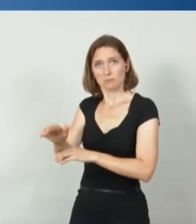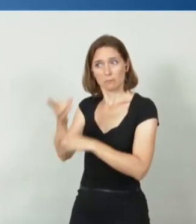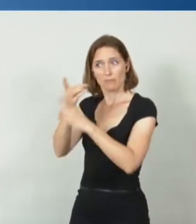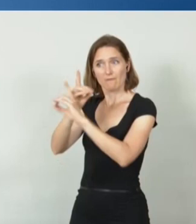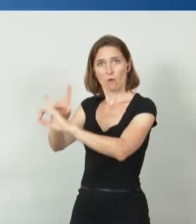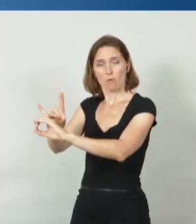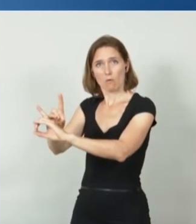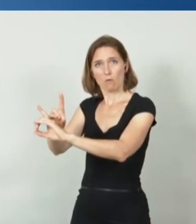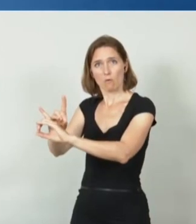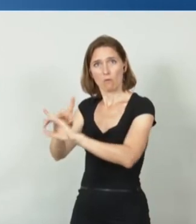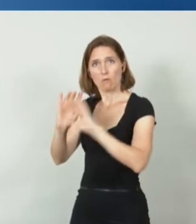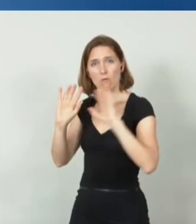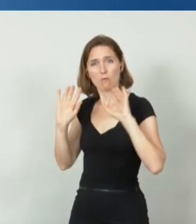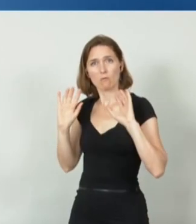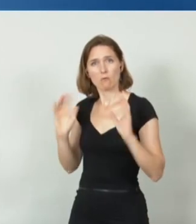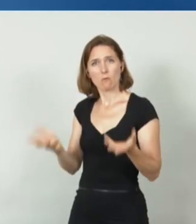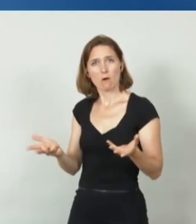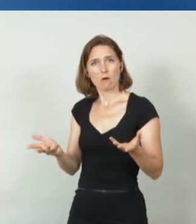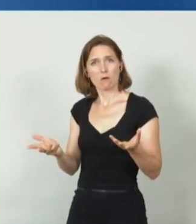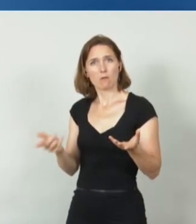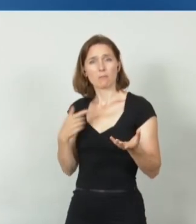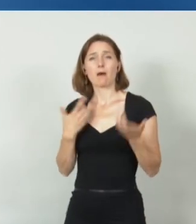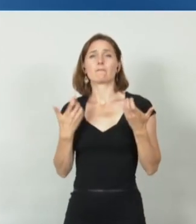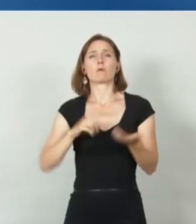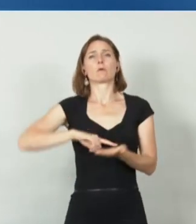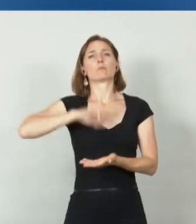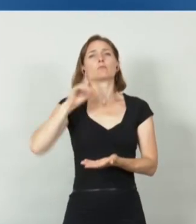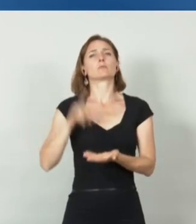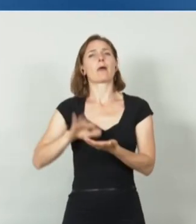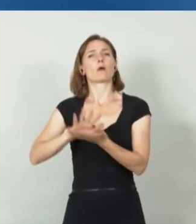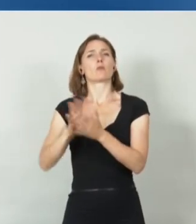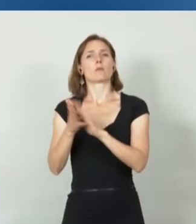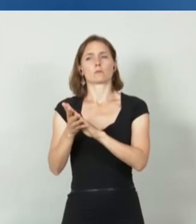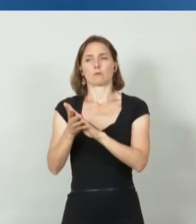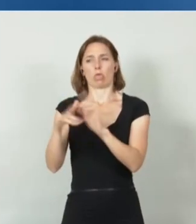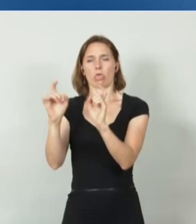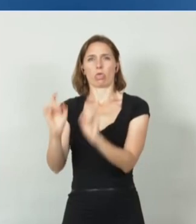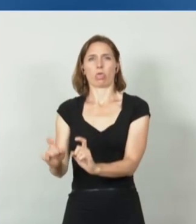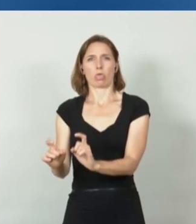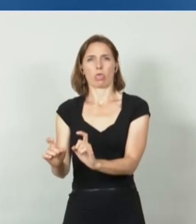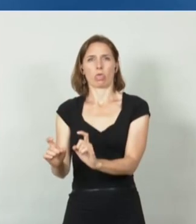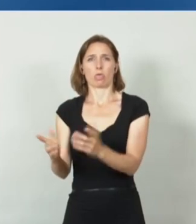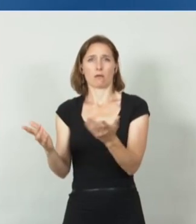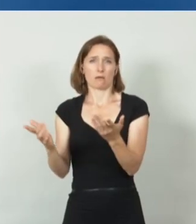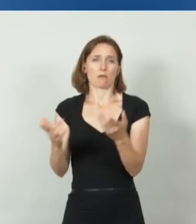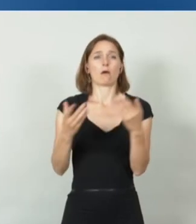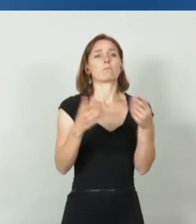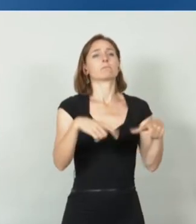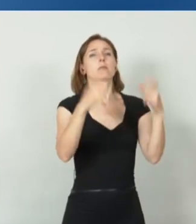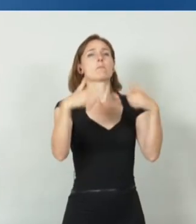en réduisant drastiquement les budgets aux associations en bradant les bijoux de famille